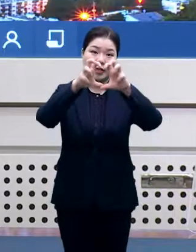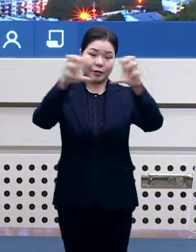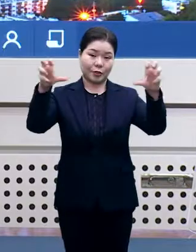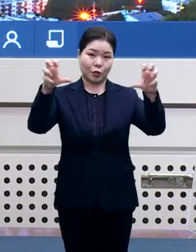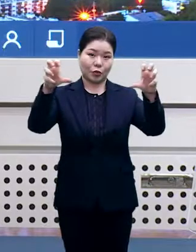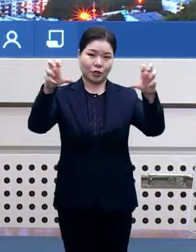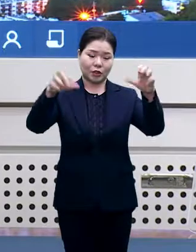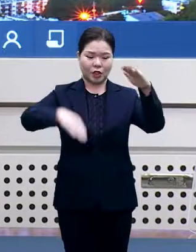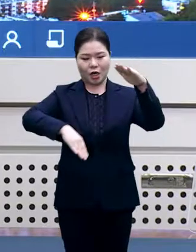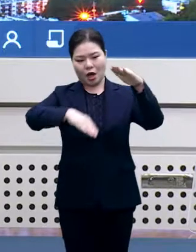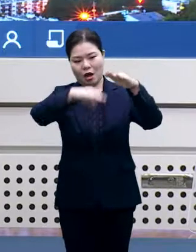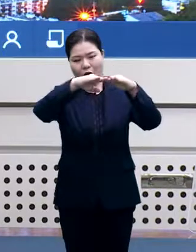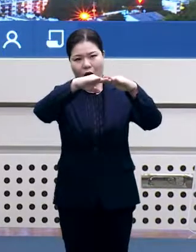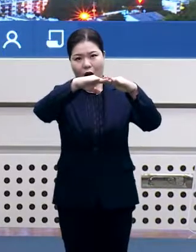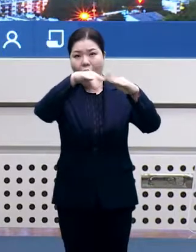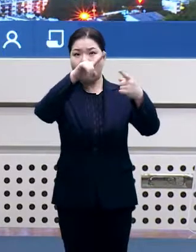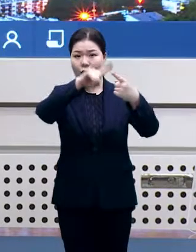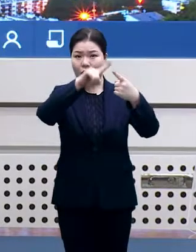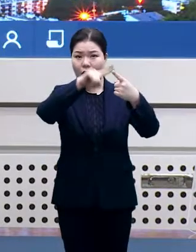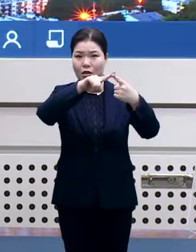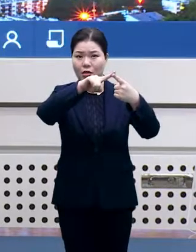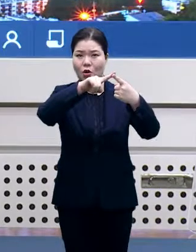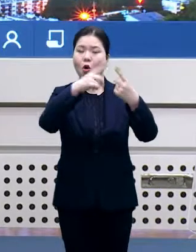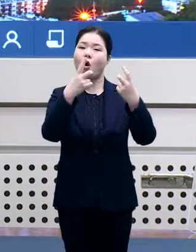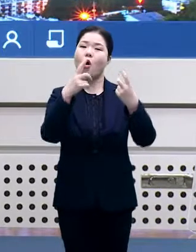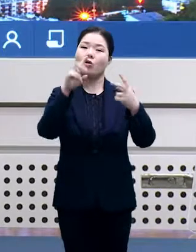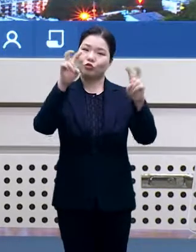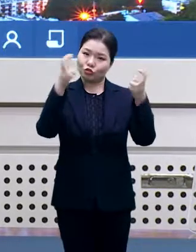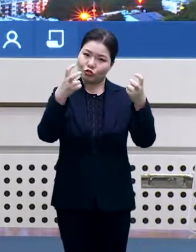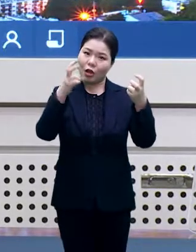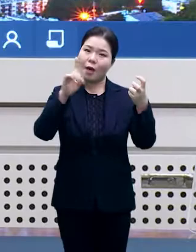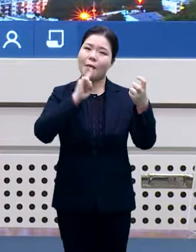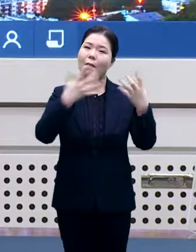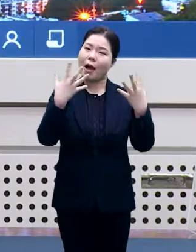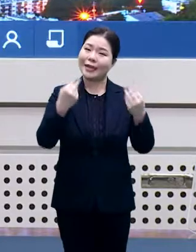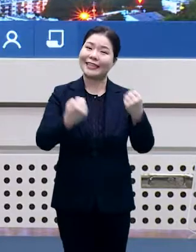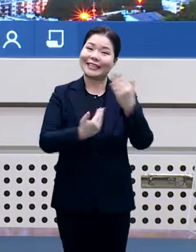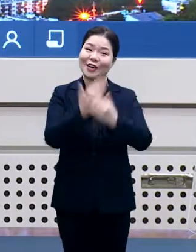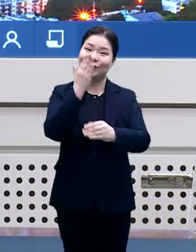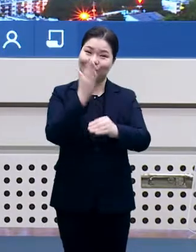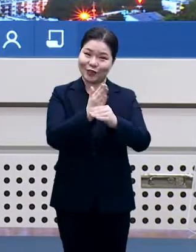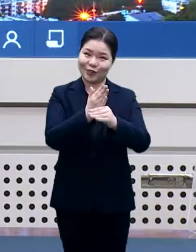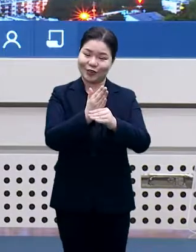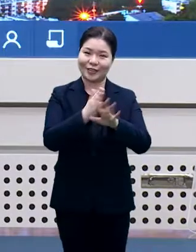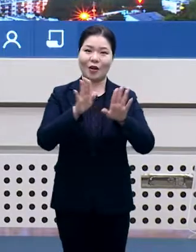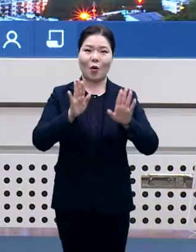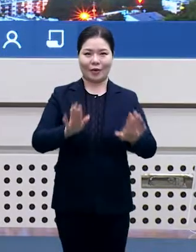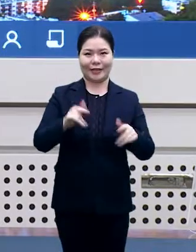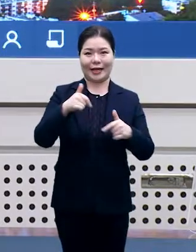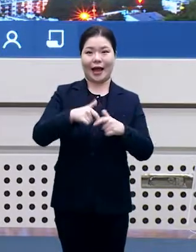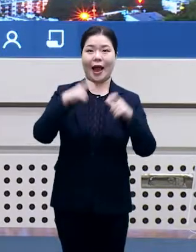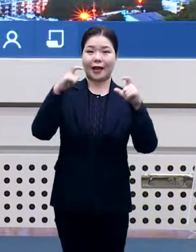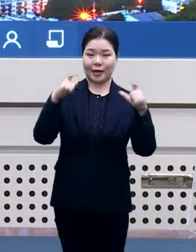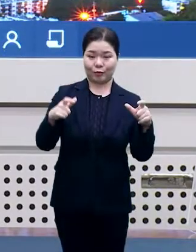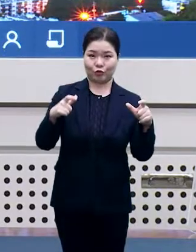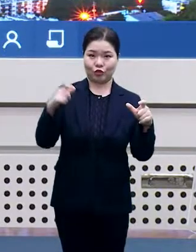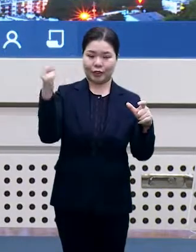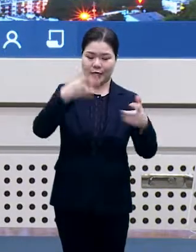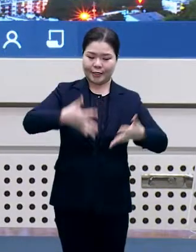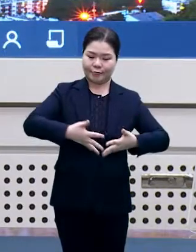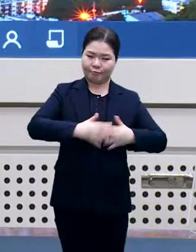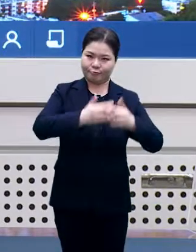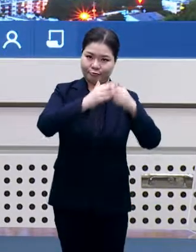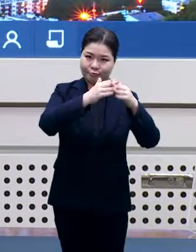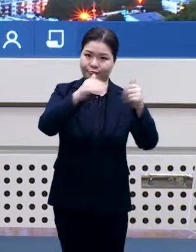35층 규제 완화가 화두가 되고 있습니다. 그래서 오늘은 우리 강남구의